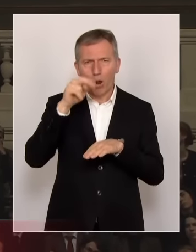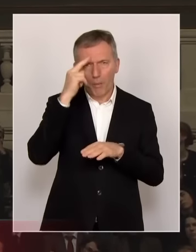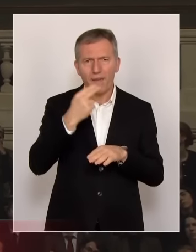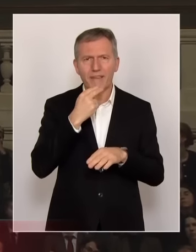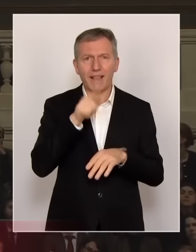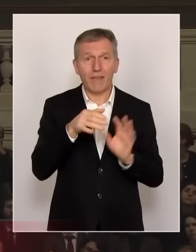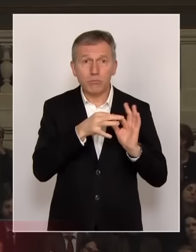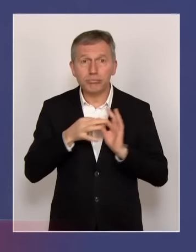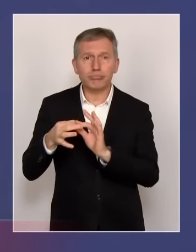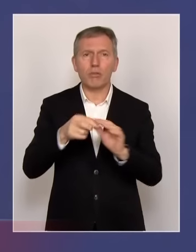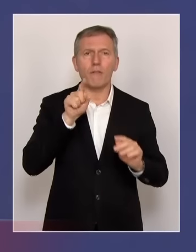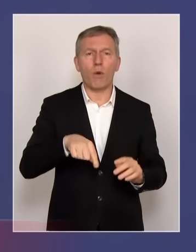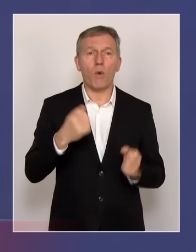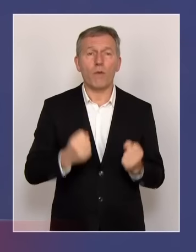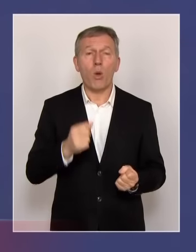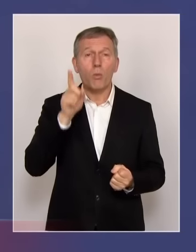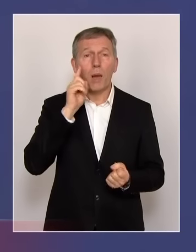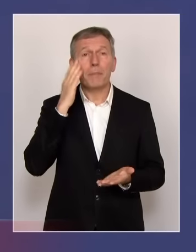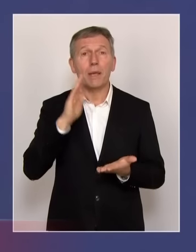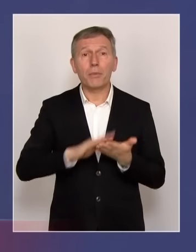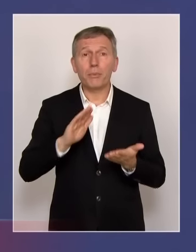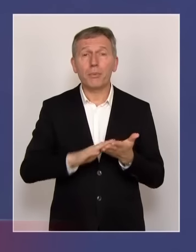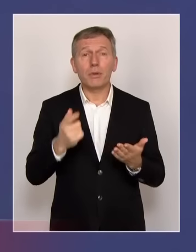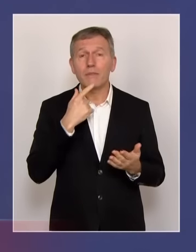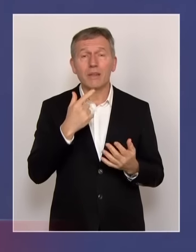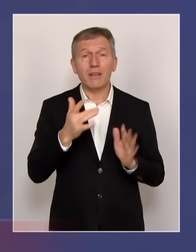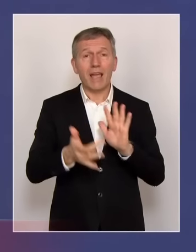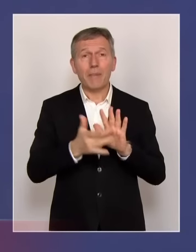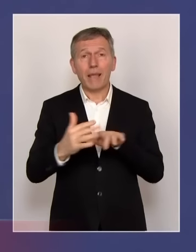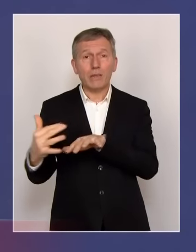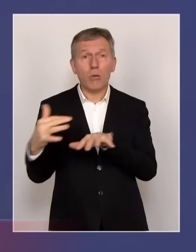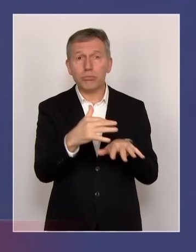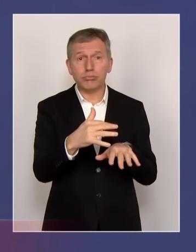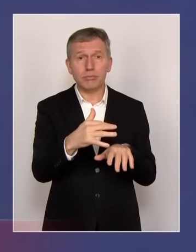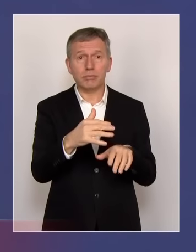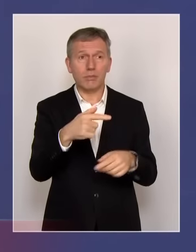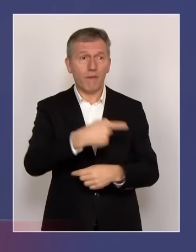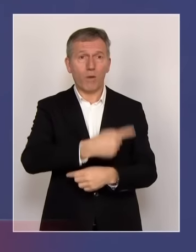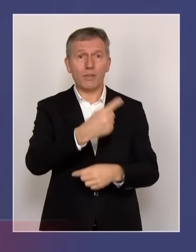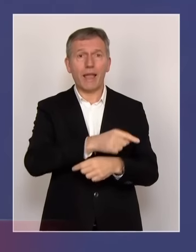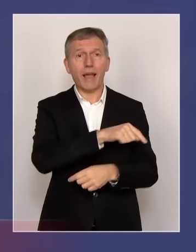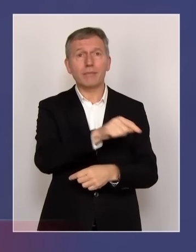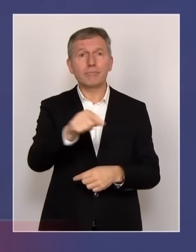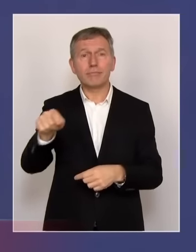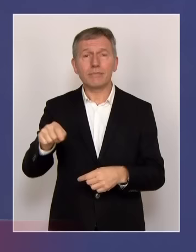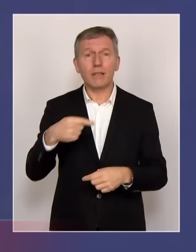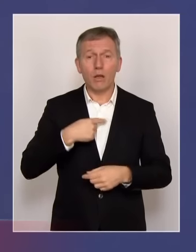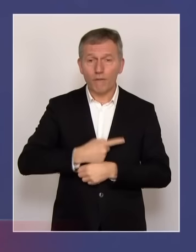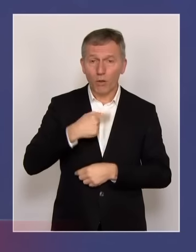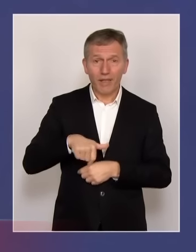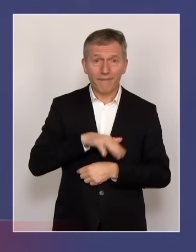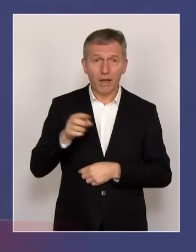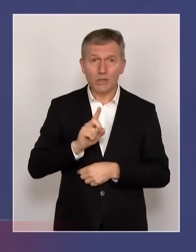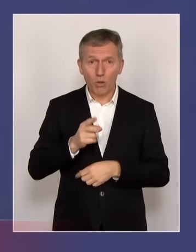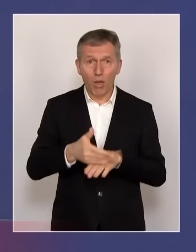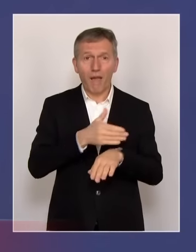coopération parce que l'immigration commence aux frontières européennes et pas simplement aux frontières françaises.